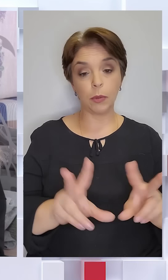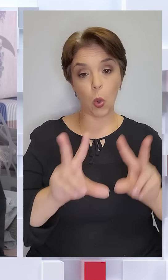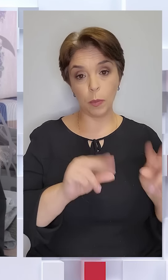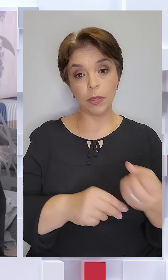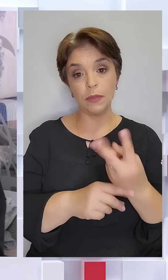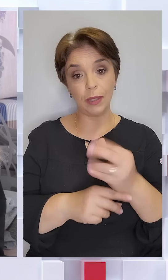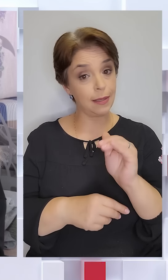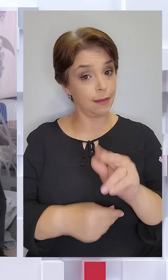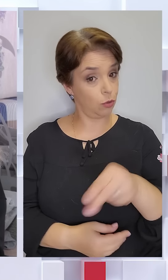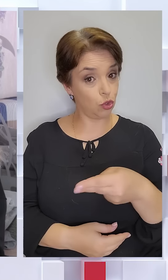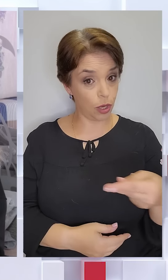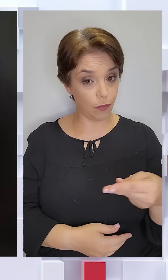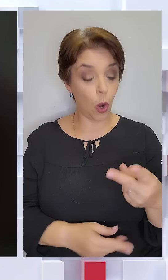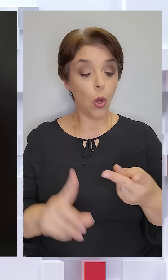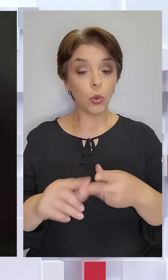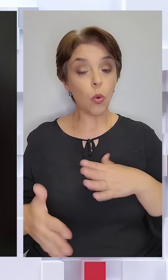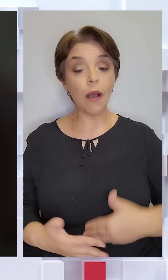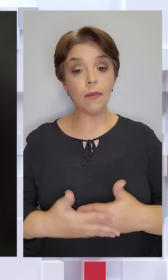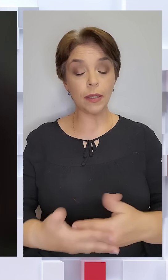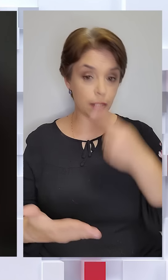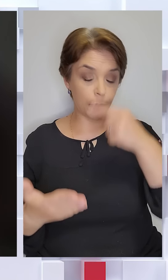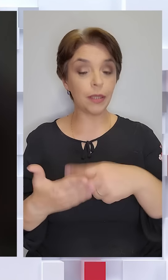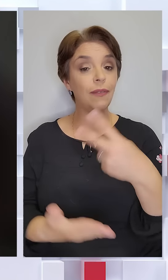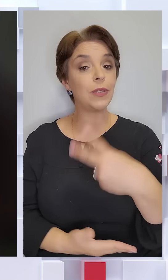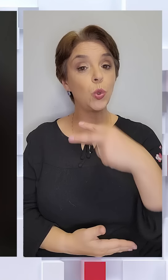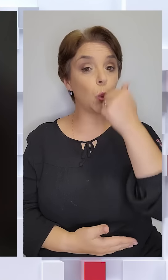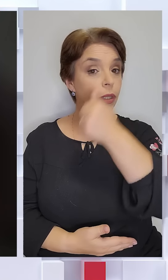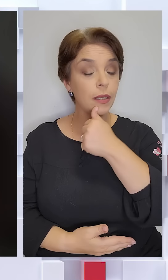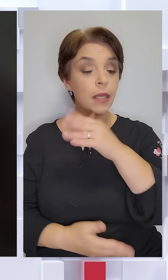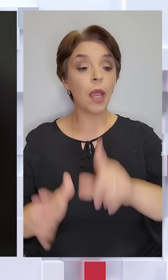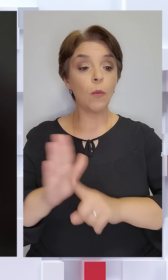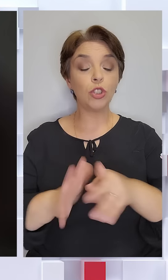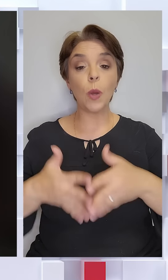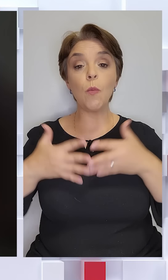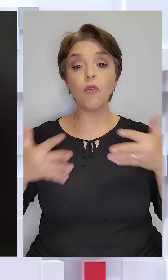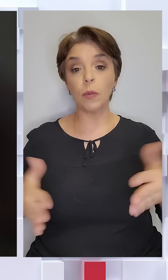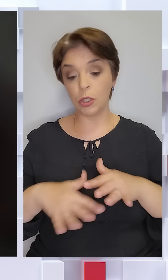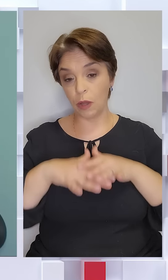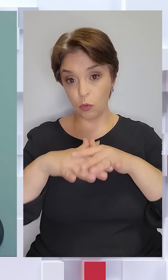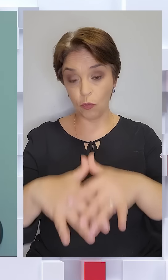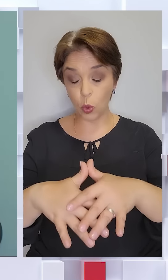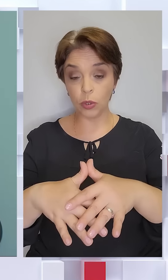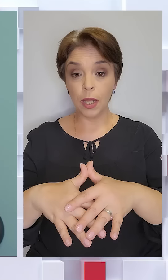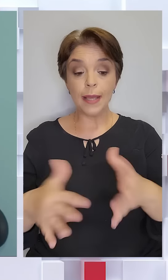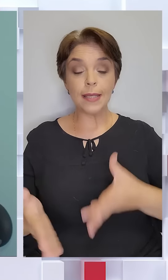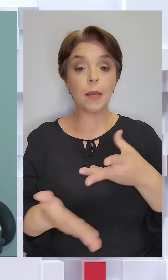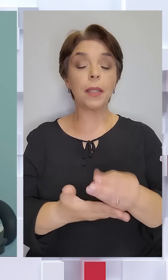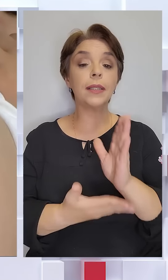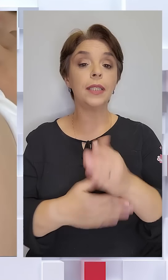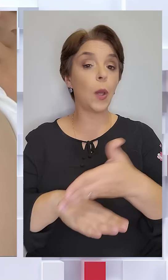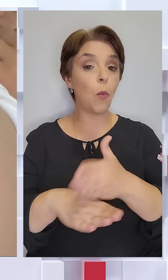обіцяні 12 тисяч євро. Друга вагітність припала на 22-й рік і початок повномасштабного вторгнення. І заплатили